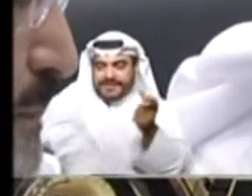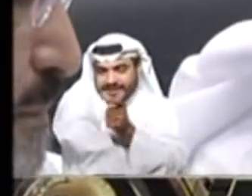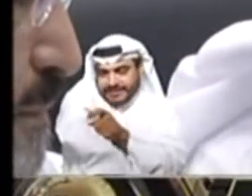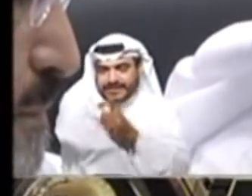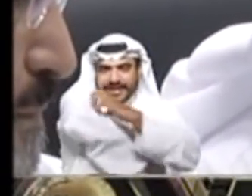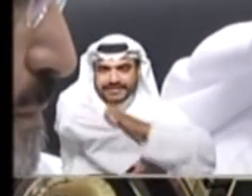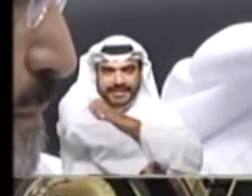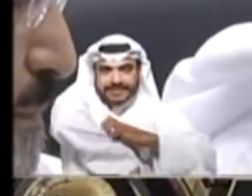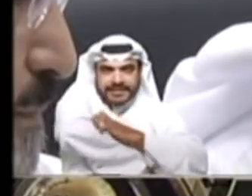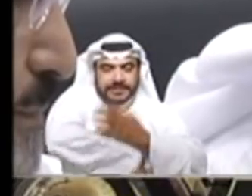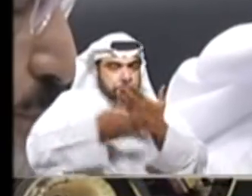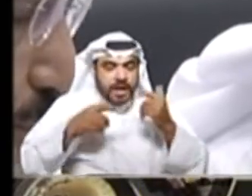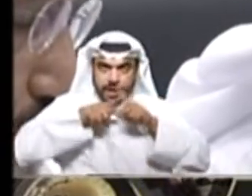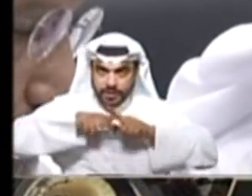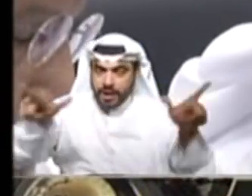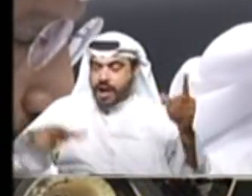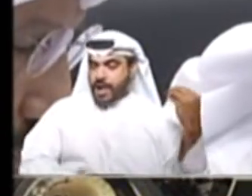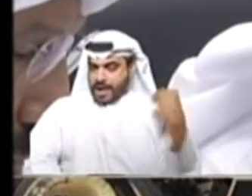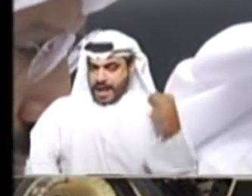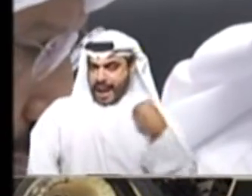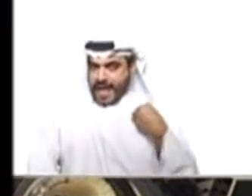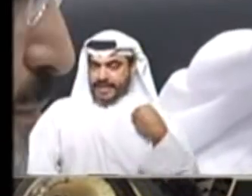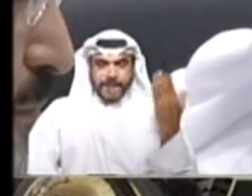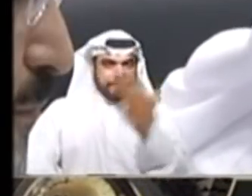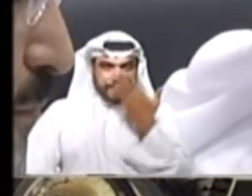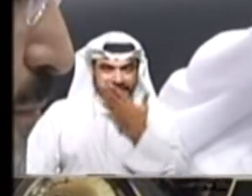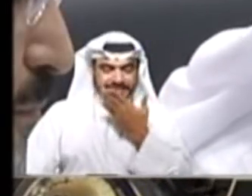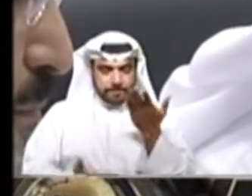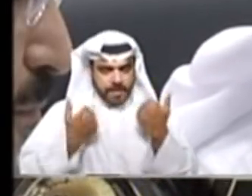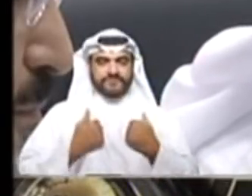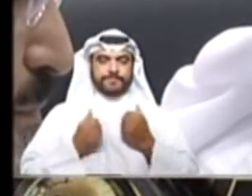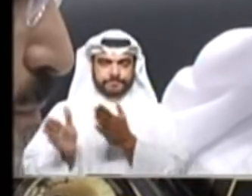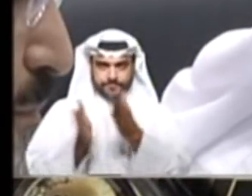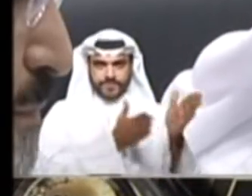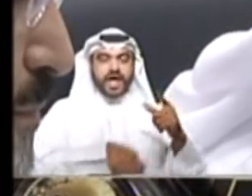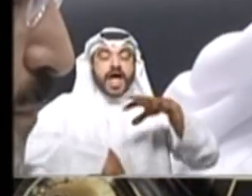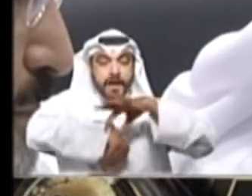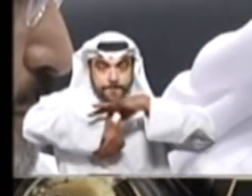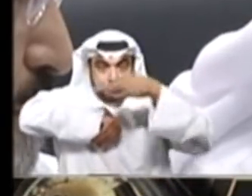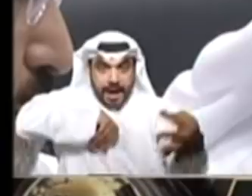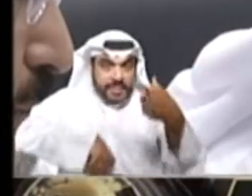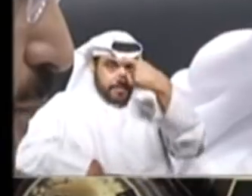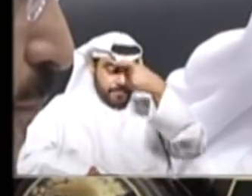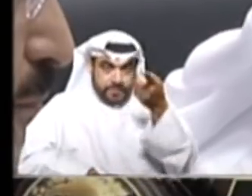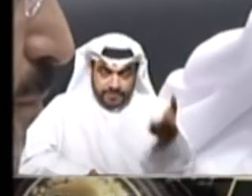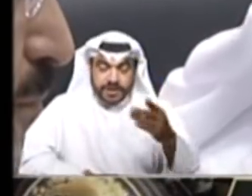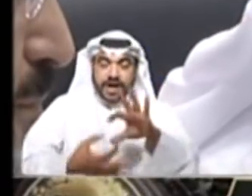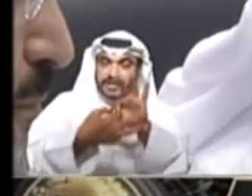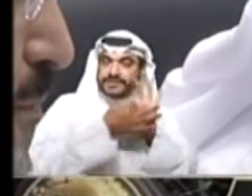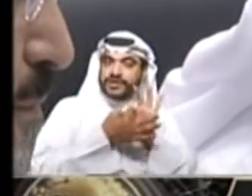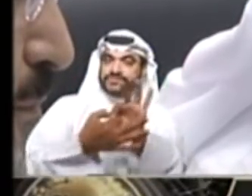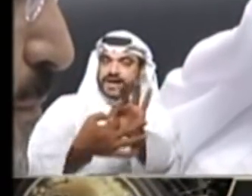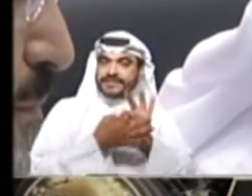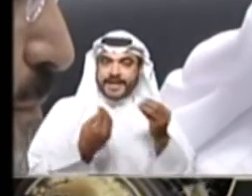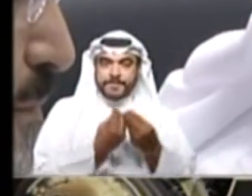للجرب تم الإعلان عنها والتبليغ عنها من قبل المناطق التعليمية. عادة إذا كان في هناك مرض معدي دائما يتم التواصل مباشرة